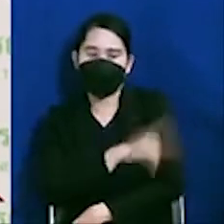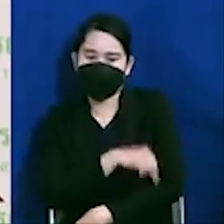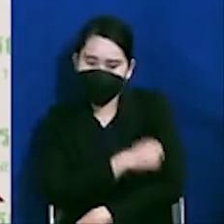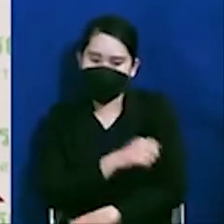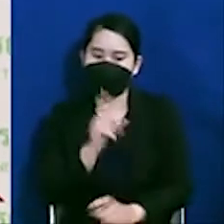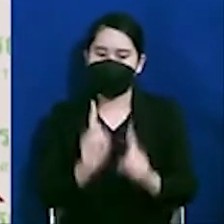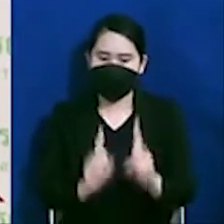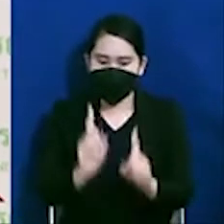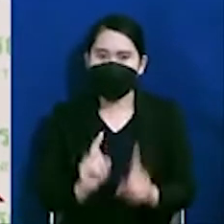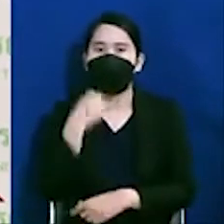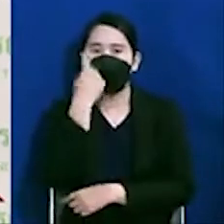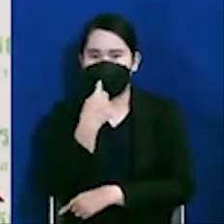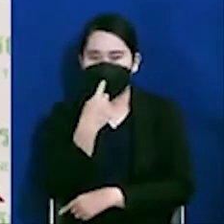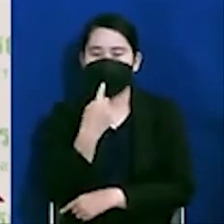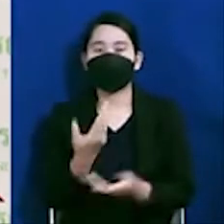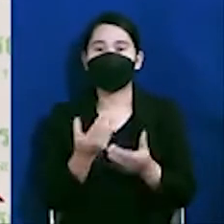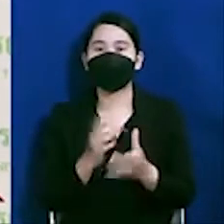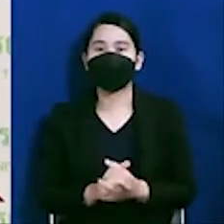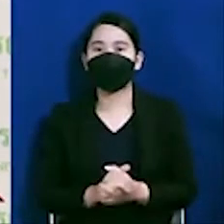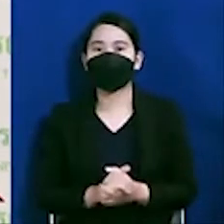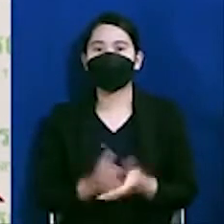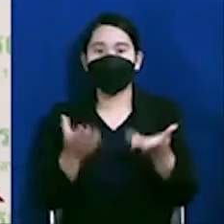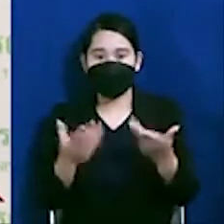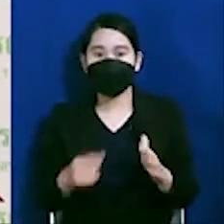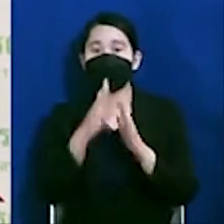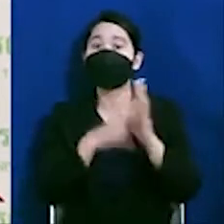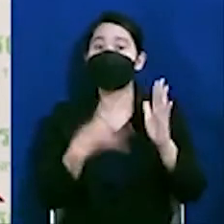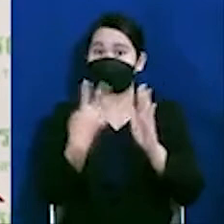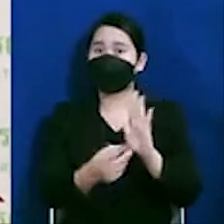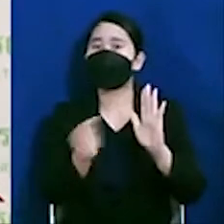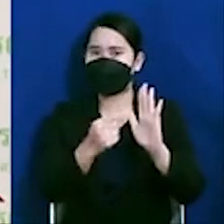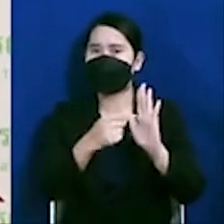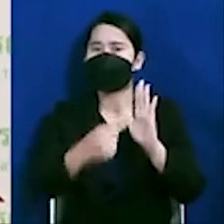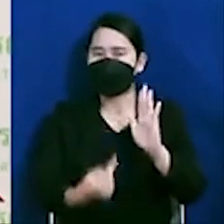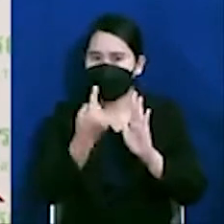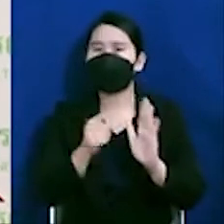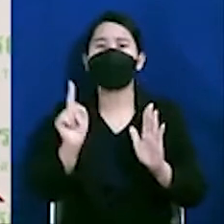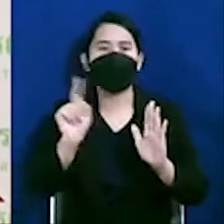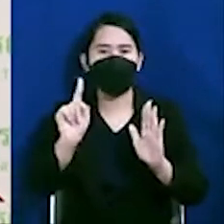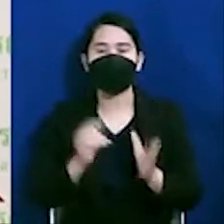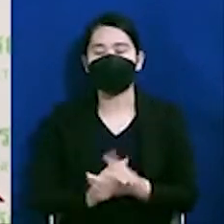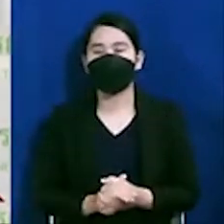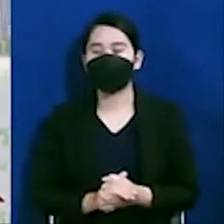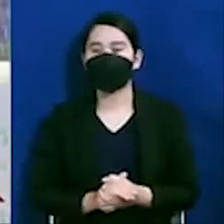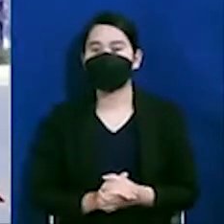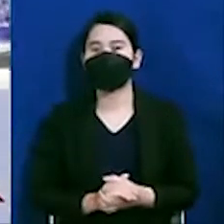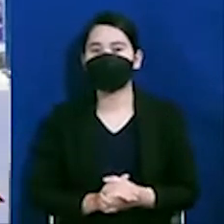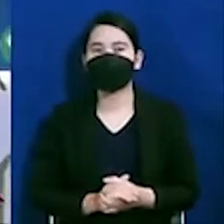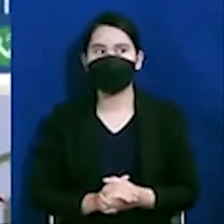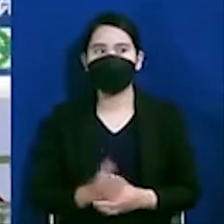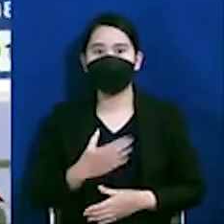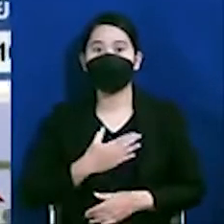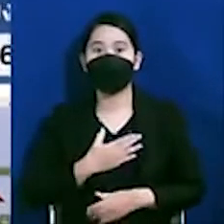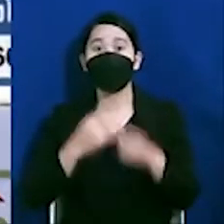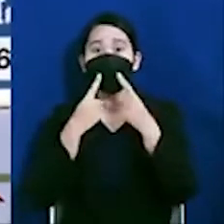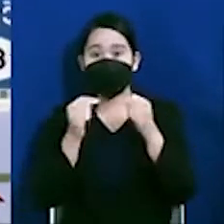จะเป็นผู้ประเมินและจะเริ่มดำเนินการเมื่อไหร่ครับแต่ก่อนเดี๋ยวต่อไปกันนะ